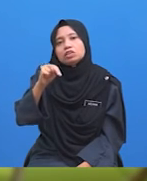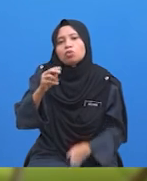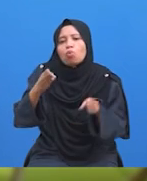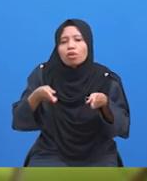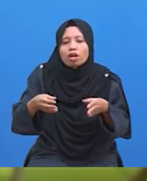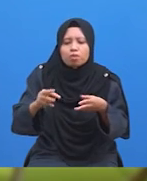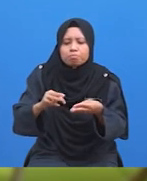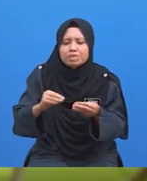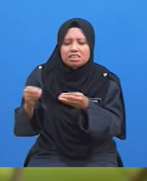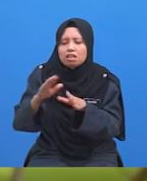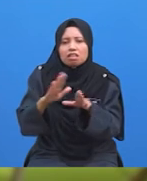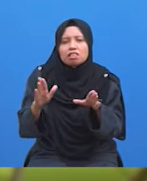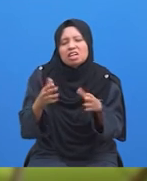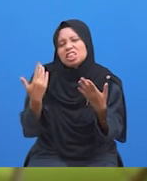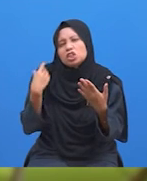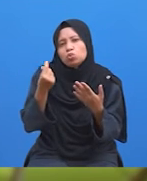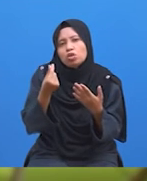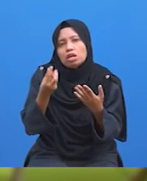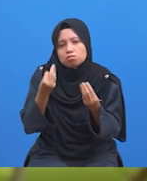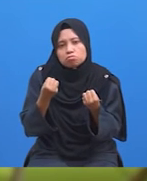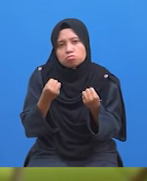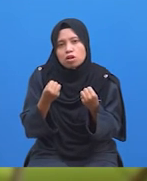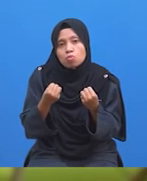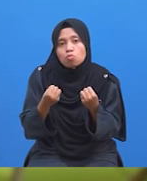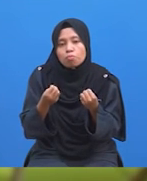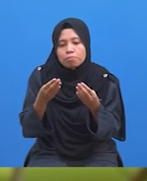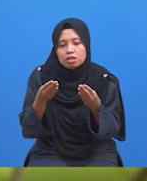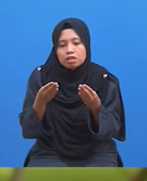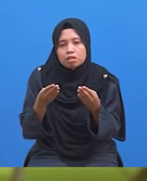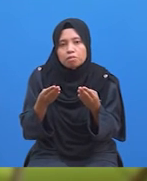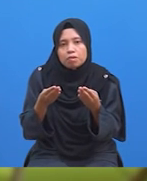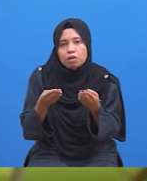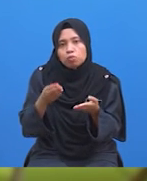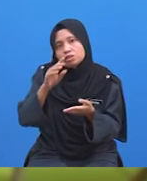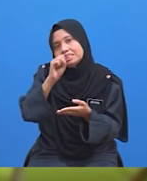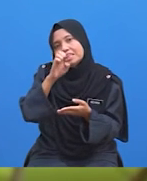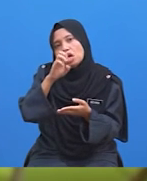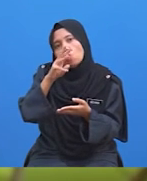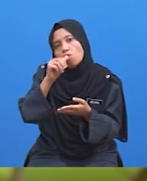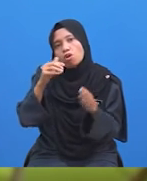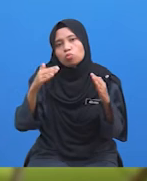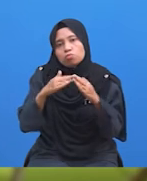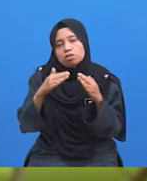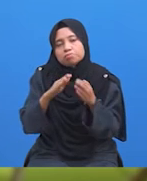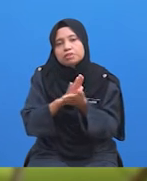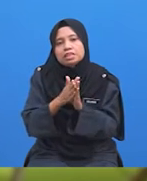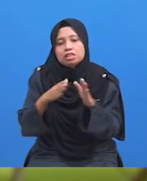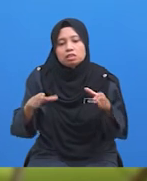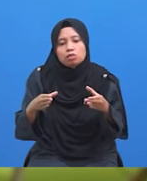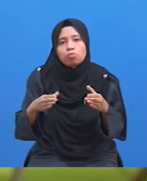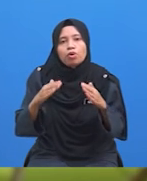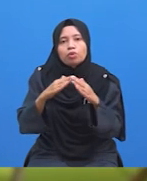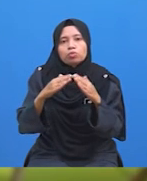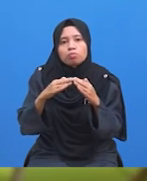untuk menyewa rumah cranes kadar cewe yang tinggi akan membina rumah secara haram diatas